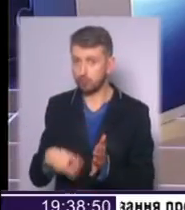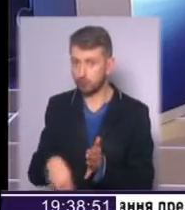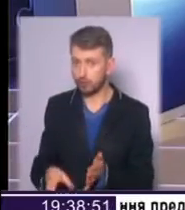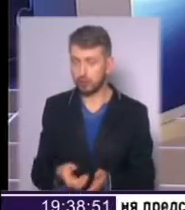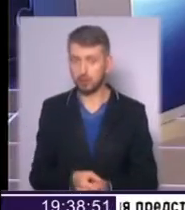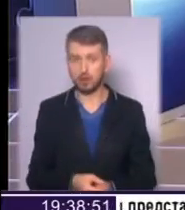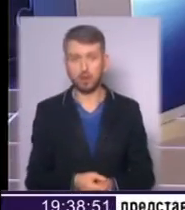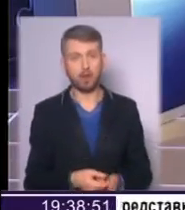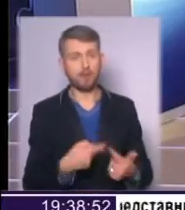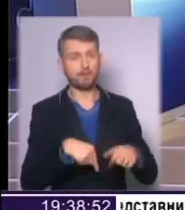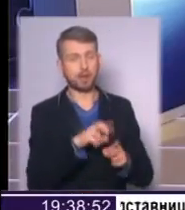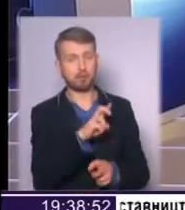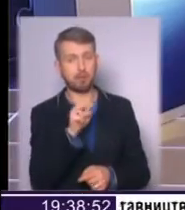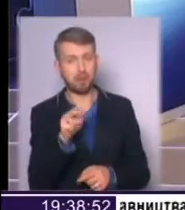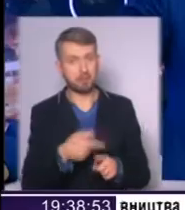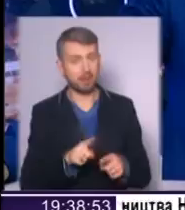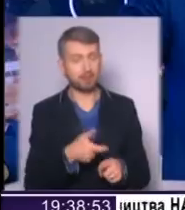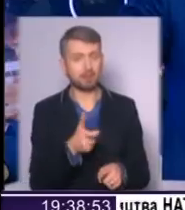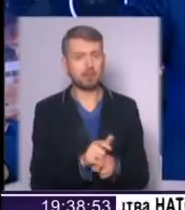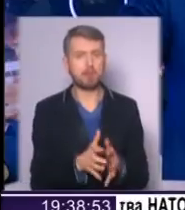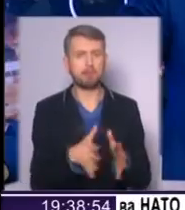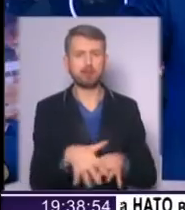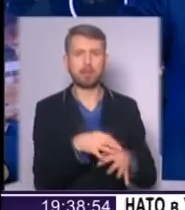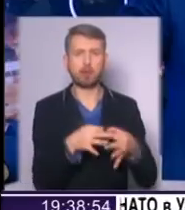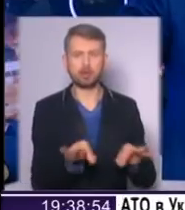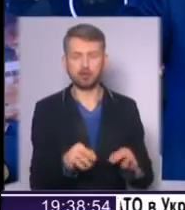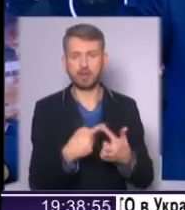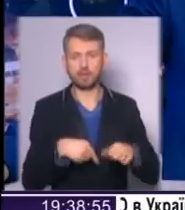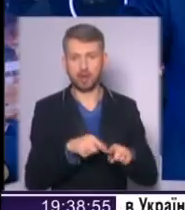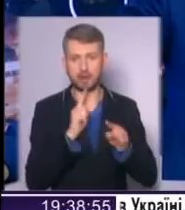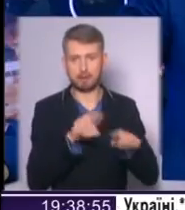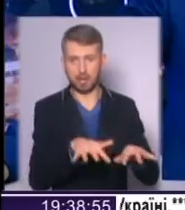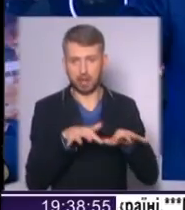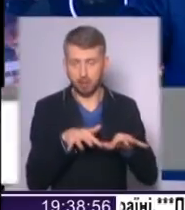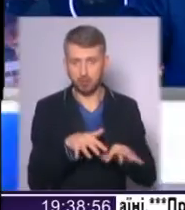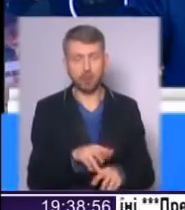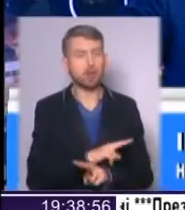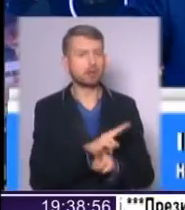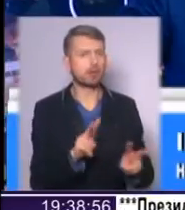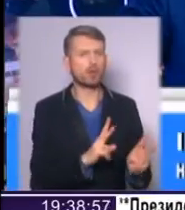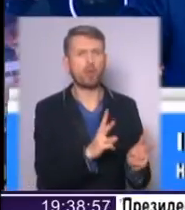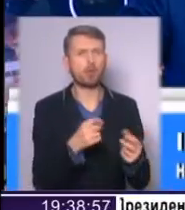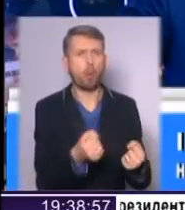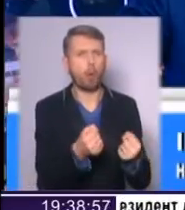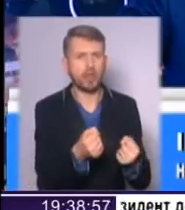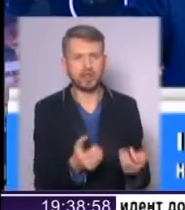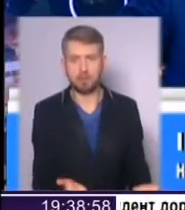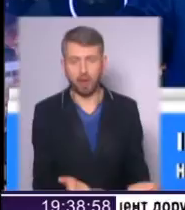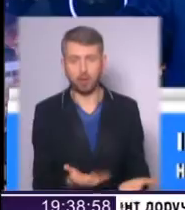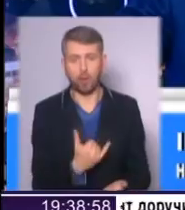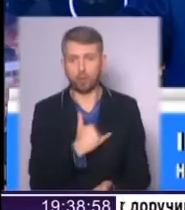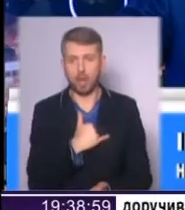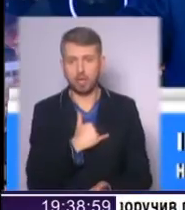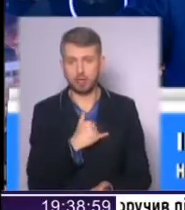фракція «Блок Петра Порошенка» – це найбільш демократична фракція парламенту. Це ніхто нікого не тримає. І в нас,